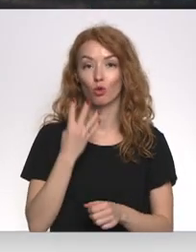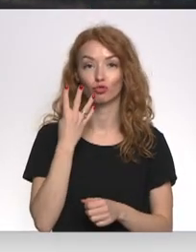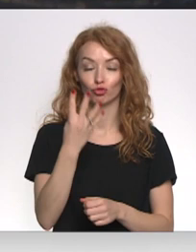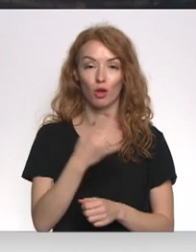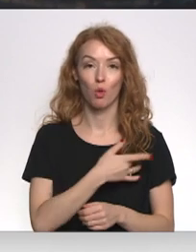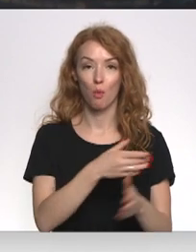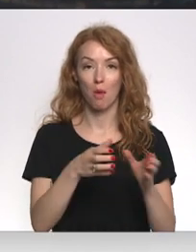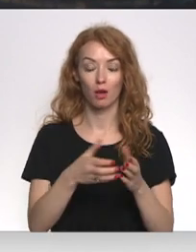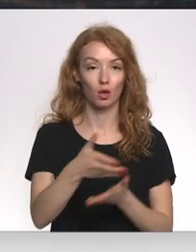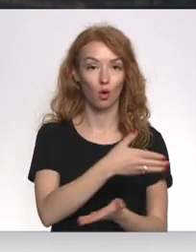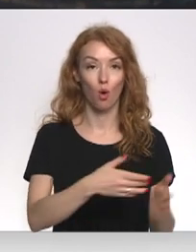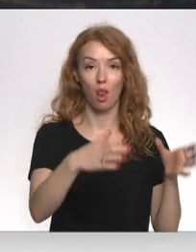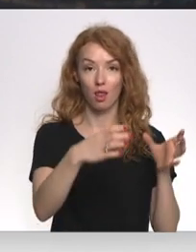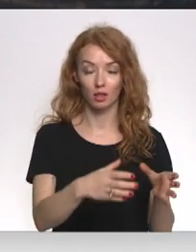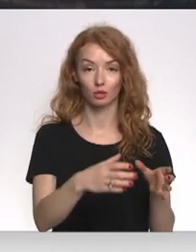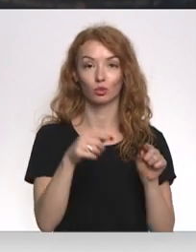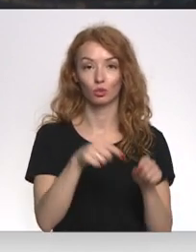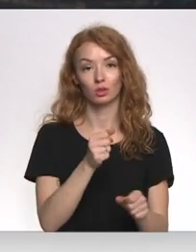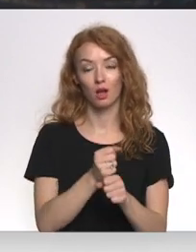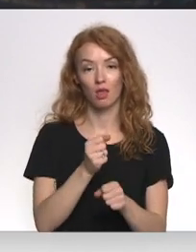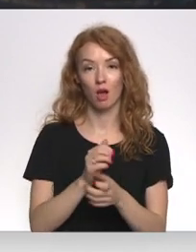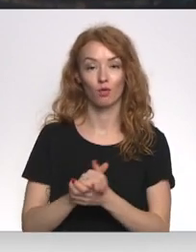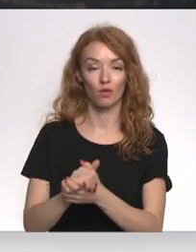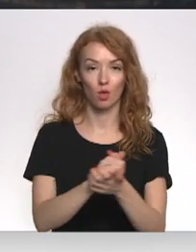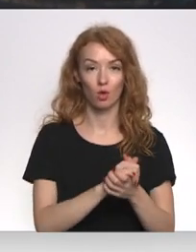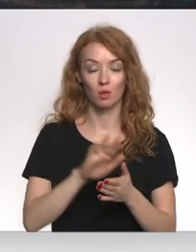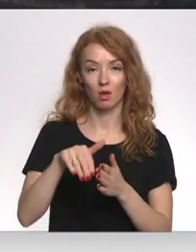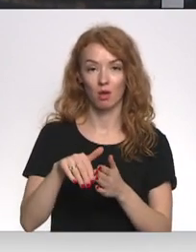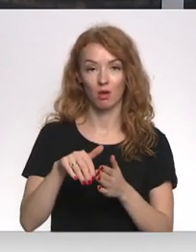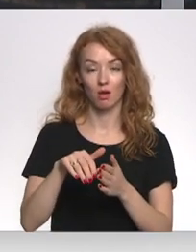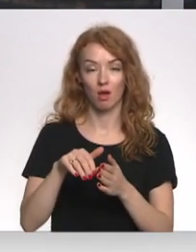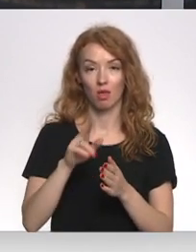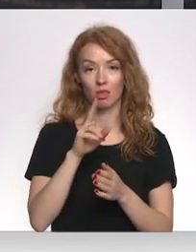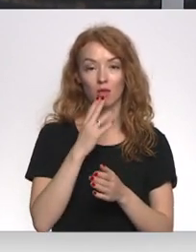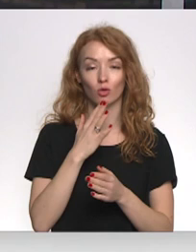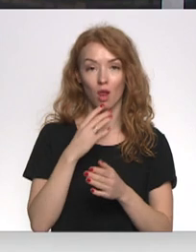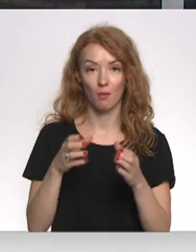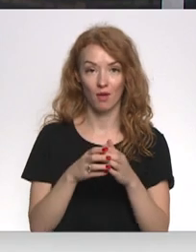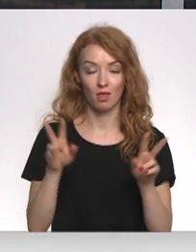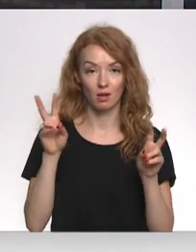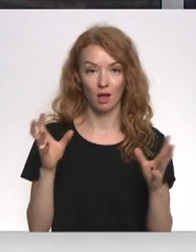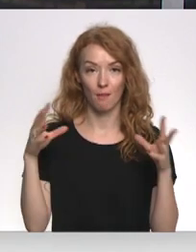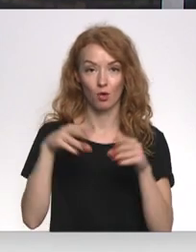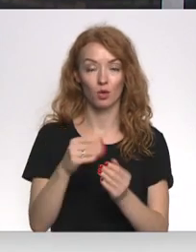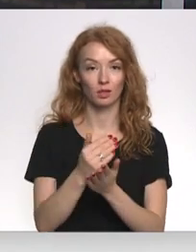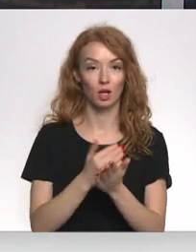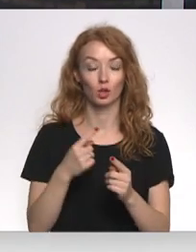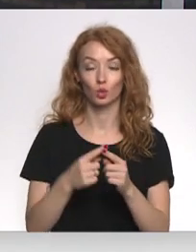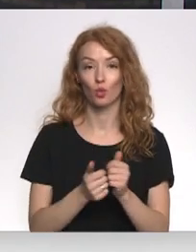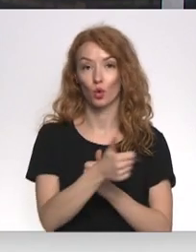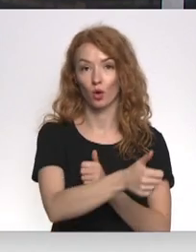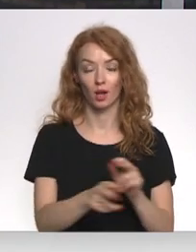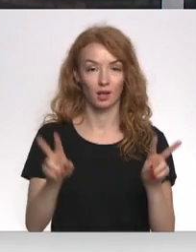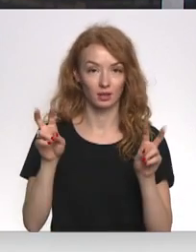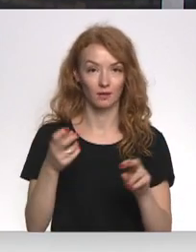partiju koalīciju, kurā strādātu Jaunā vienotība, Nacionālā apvienība, apvienotais saraksts un partija Progresīvie.